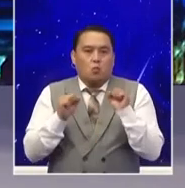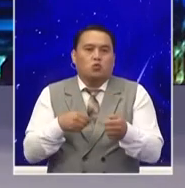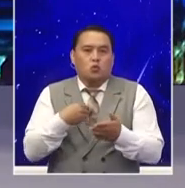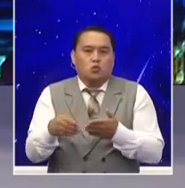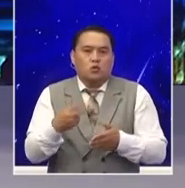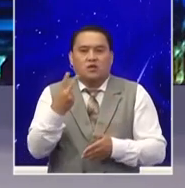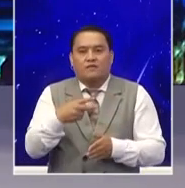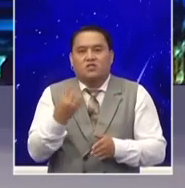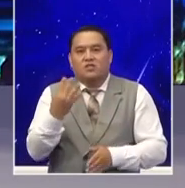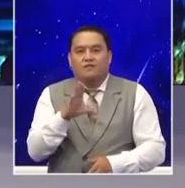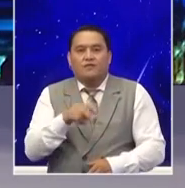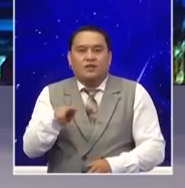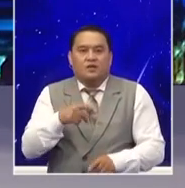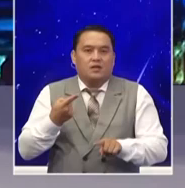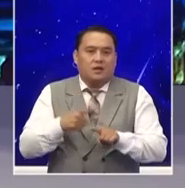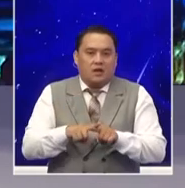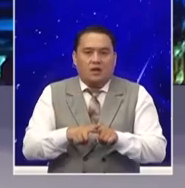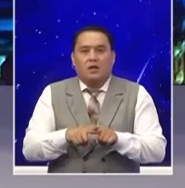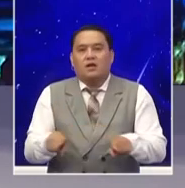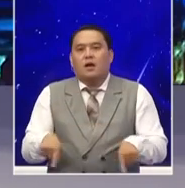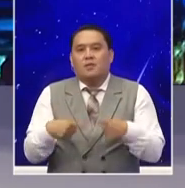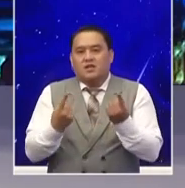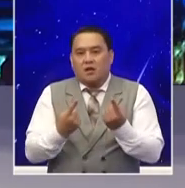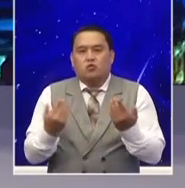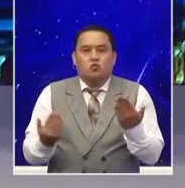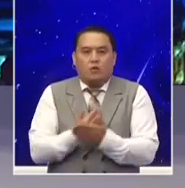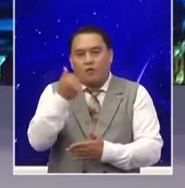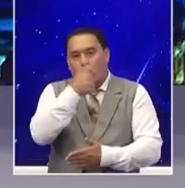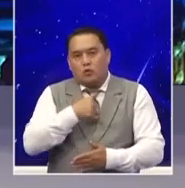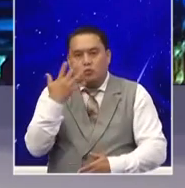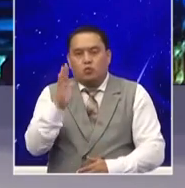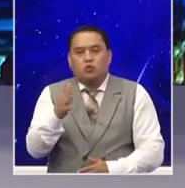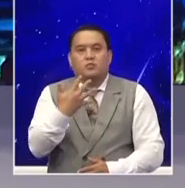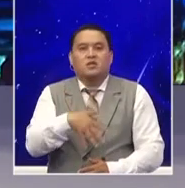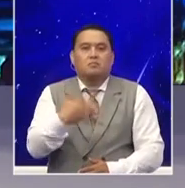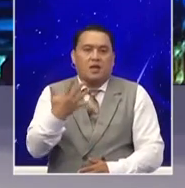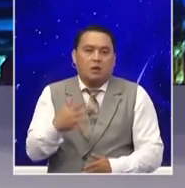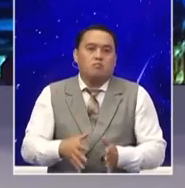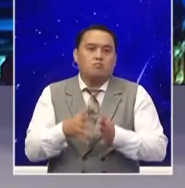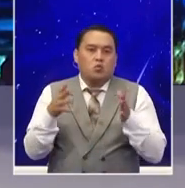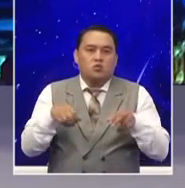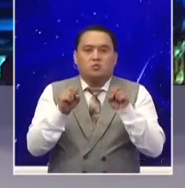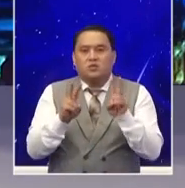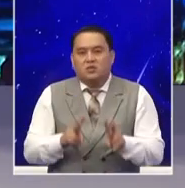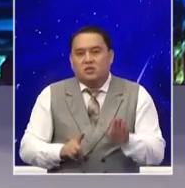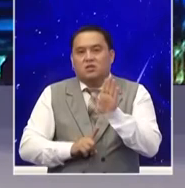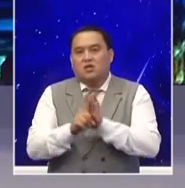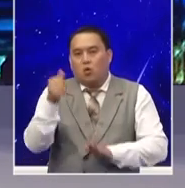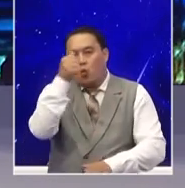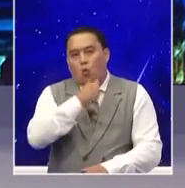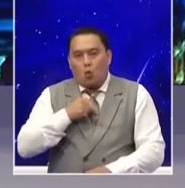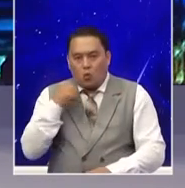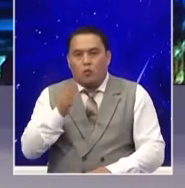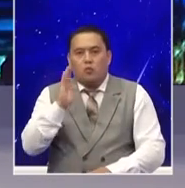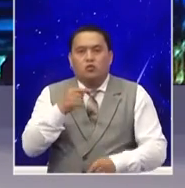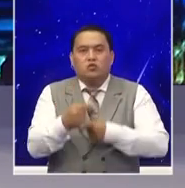приобрести только 24 вида технических средств реабилитации, то с нового года их станет 55. Более того, как отметили специалисты, с начала